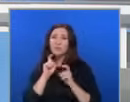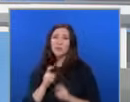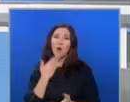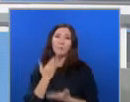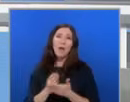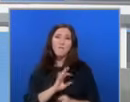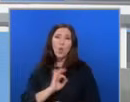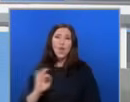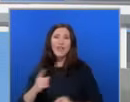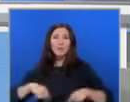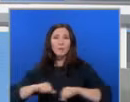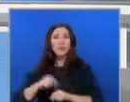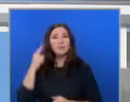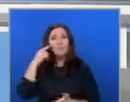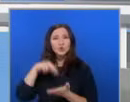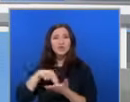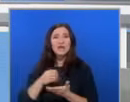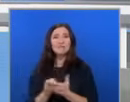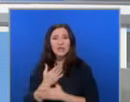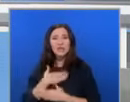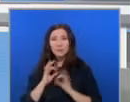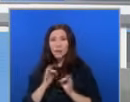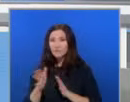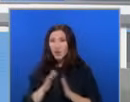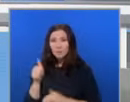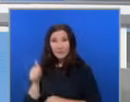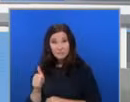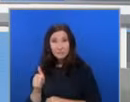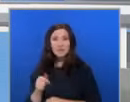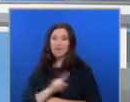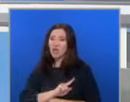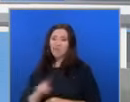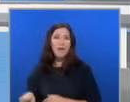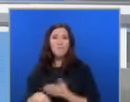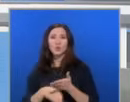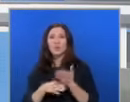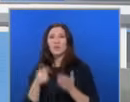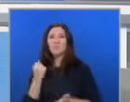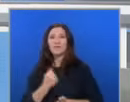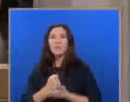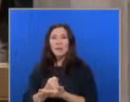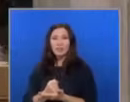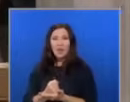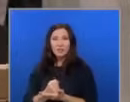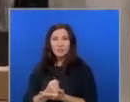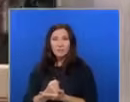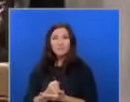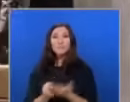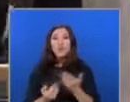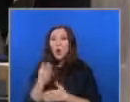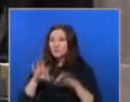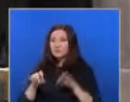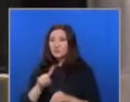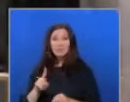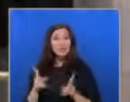понеделник кабинет. Позициите на Възраждане, Има такъв народ и БСП са да не подкрепят първия мандат. Нови